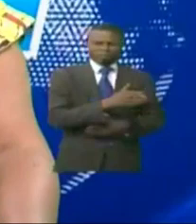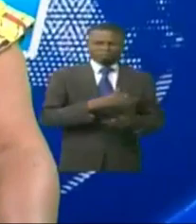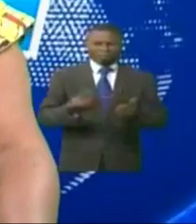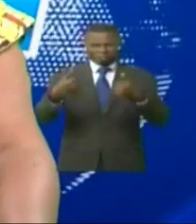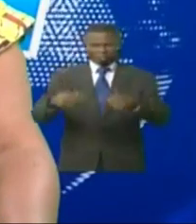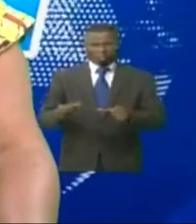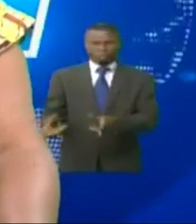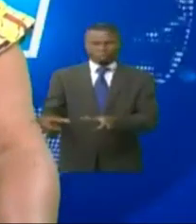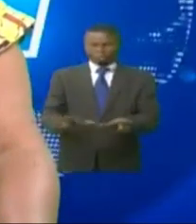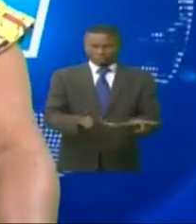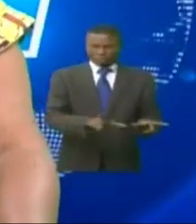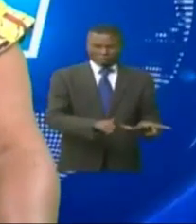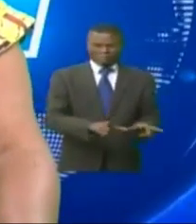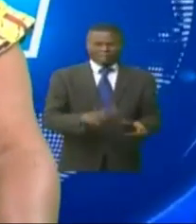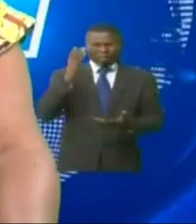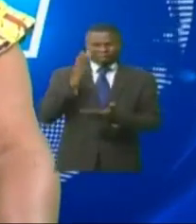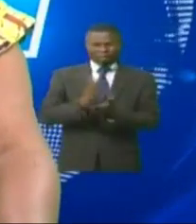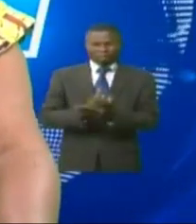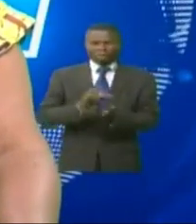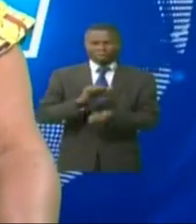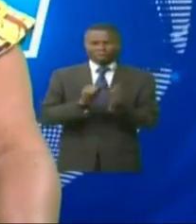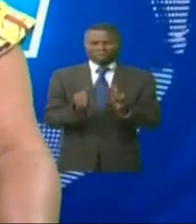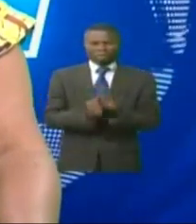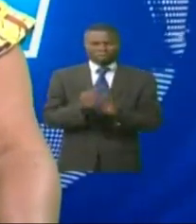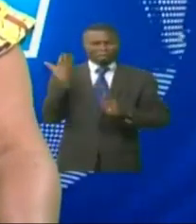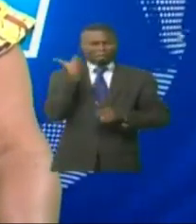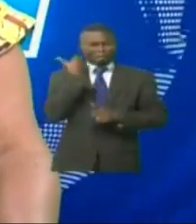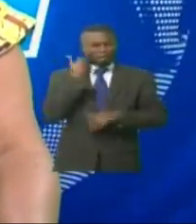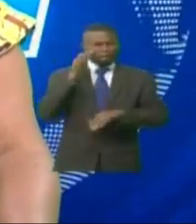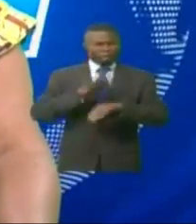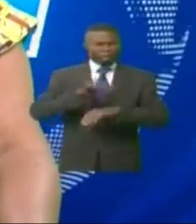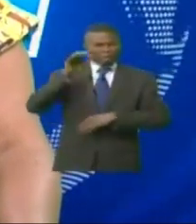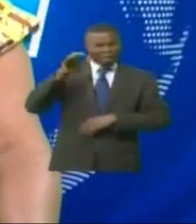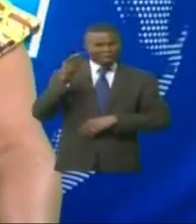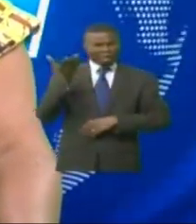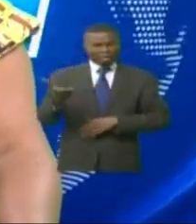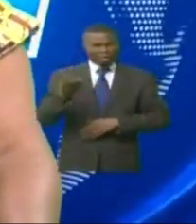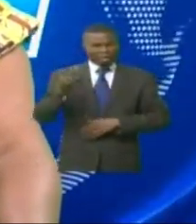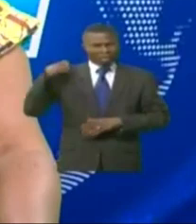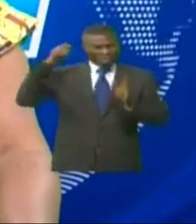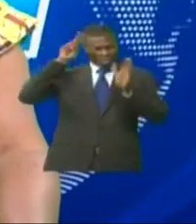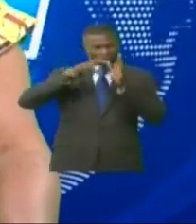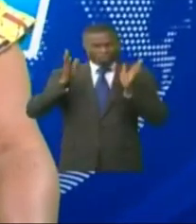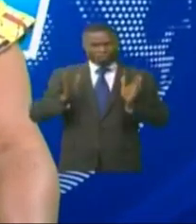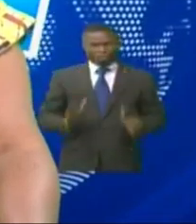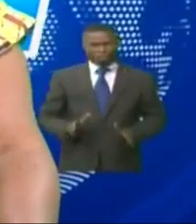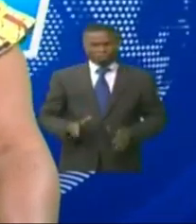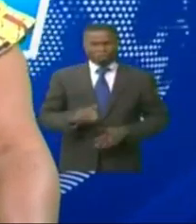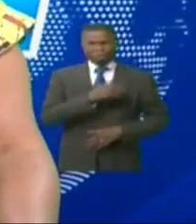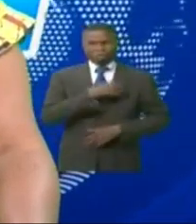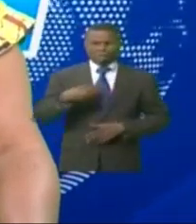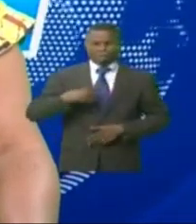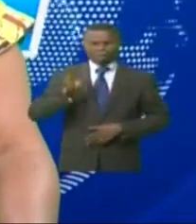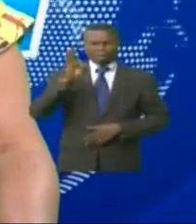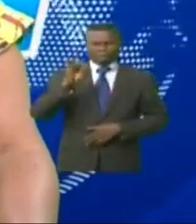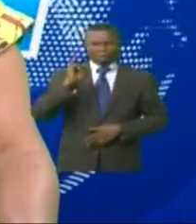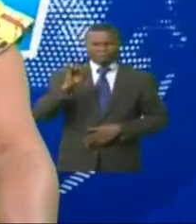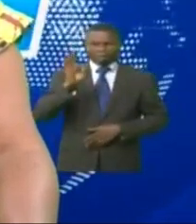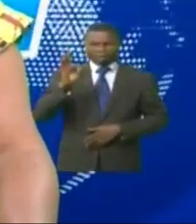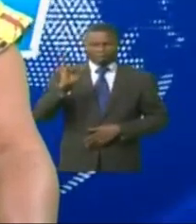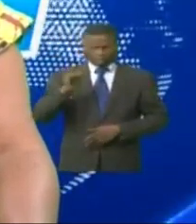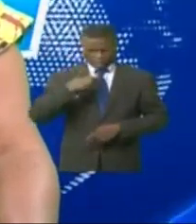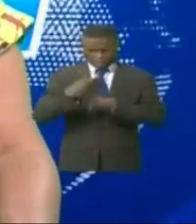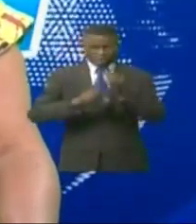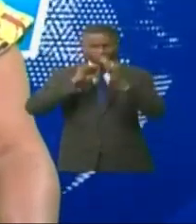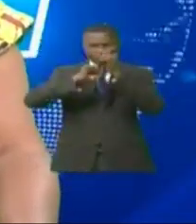dans le Lualaba où, pour lutter contre le paludisme dans cette province, la gouverneure Fifi Masuka vient de lancer la